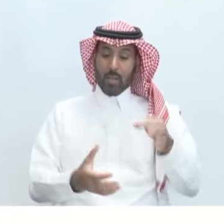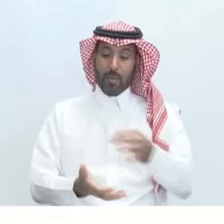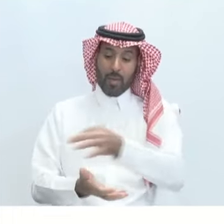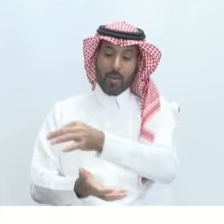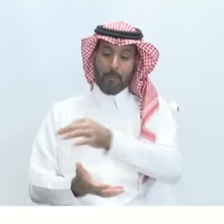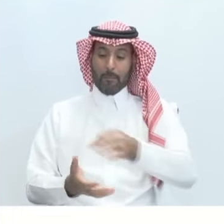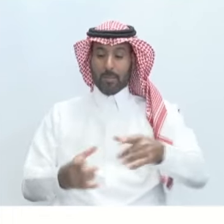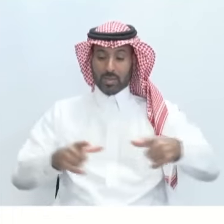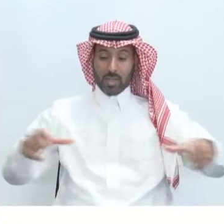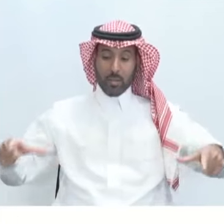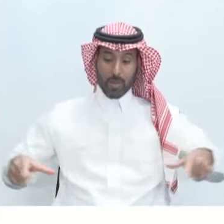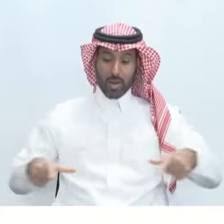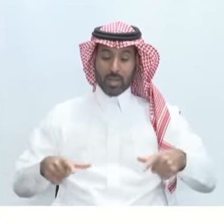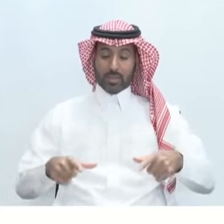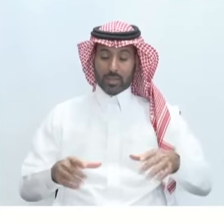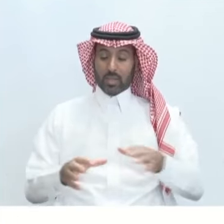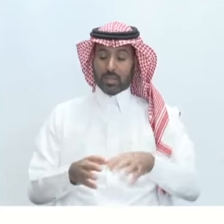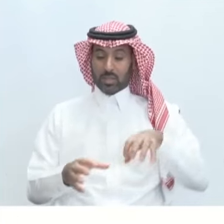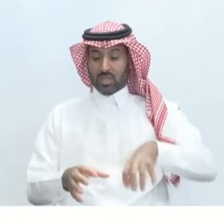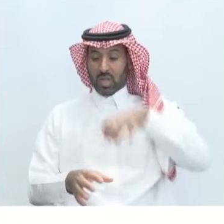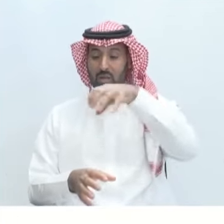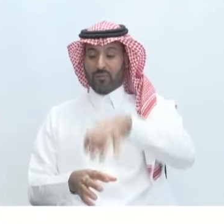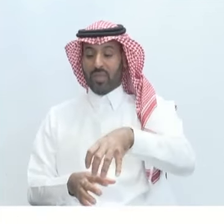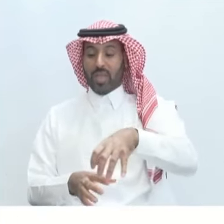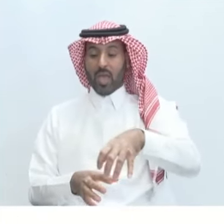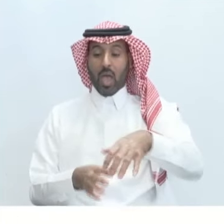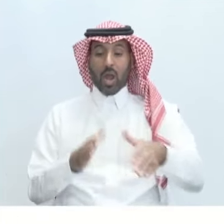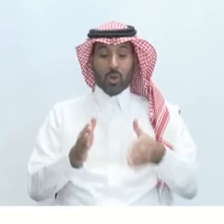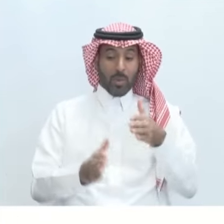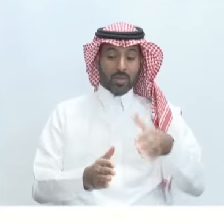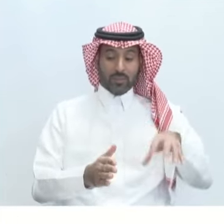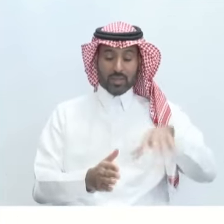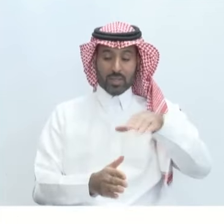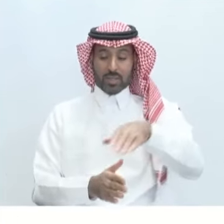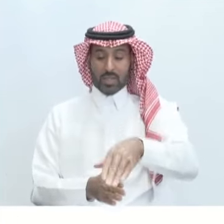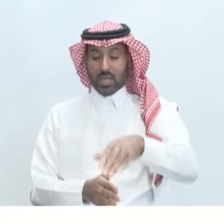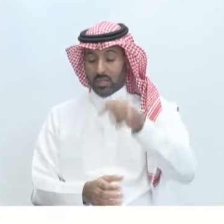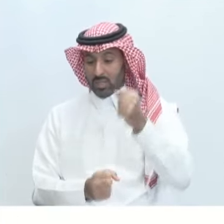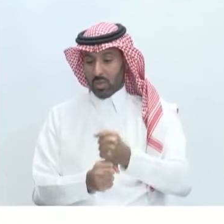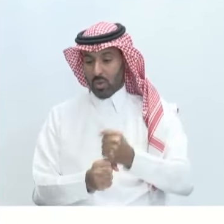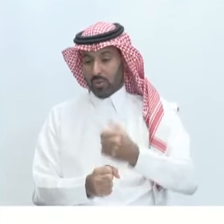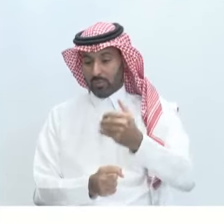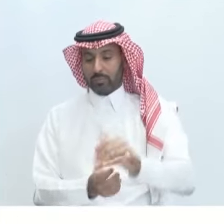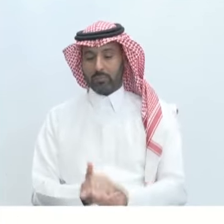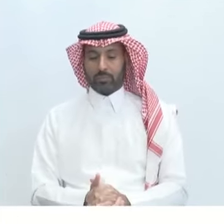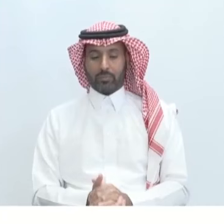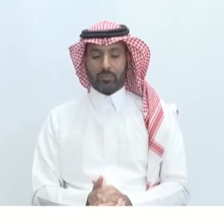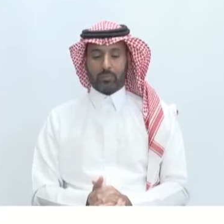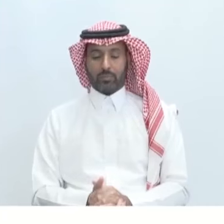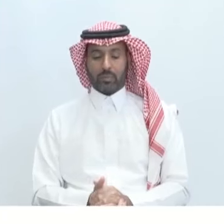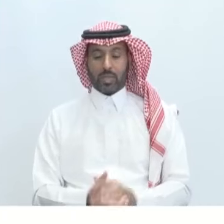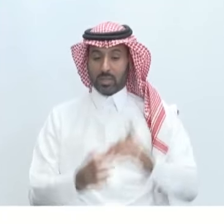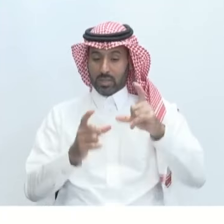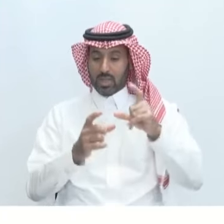لانها تمثل المناطق التي ينتقل فيها الروبوت الافتراضي لاداء المهام يمكنك تحميل